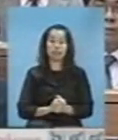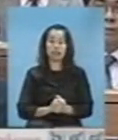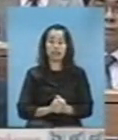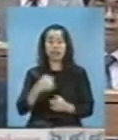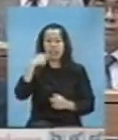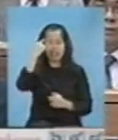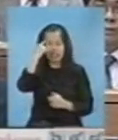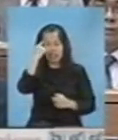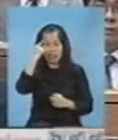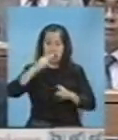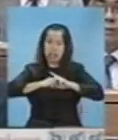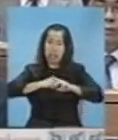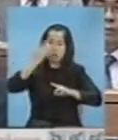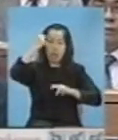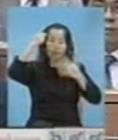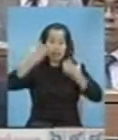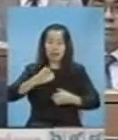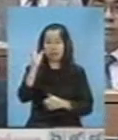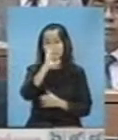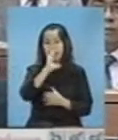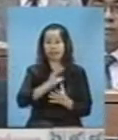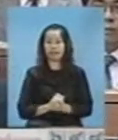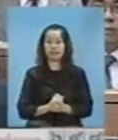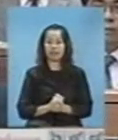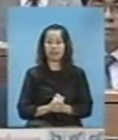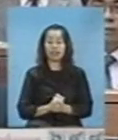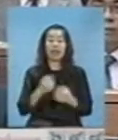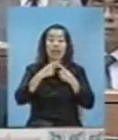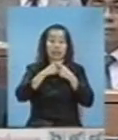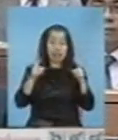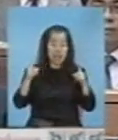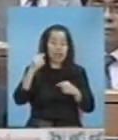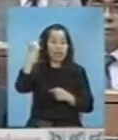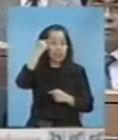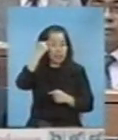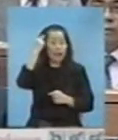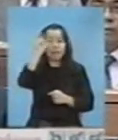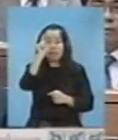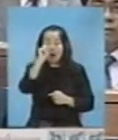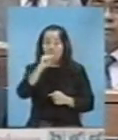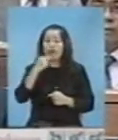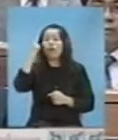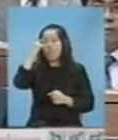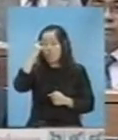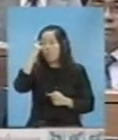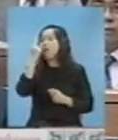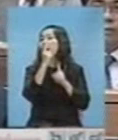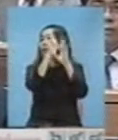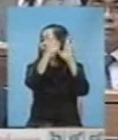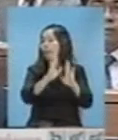ไม่ใช่เรื่องตีตนไปก่อนไข้แต่ที่เชื่อเพราะรู้เท่าทัน